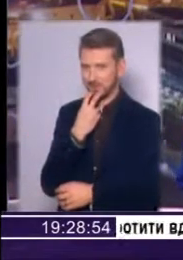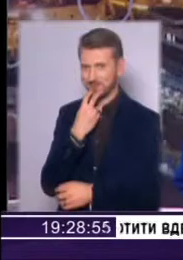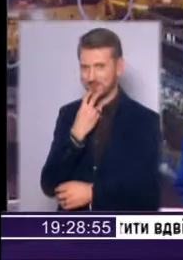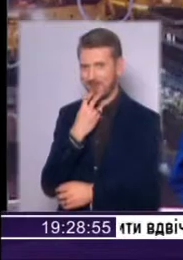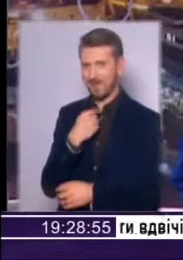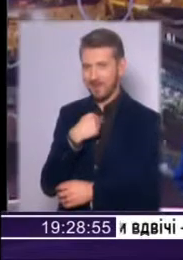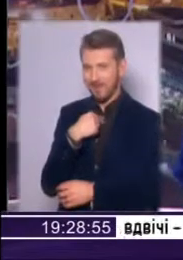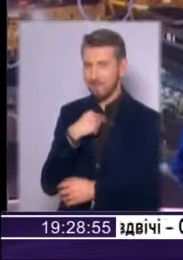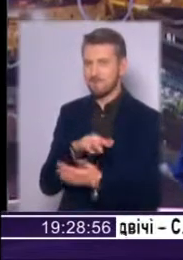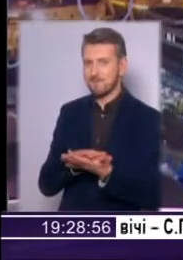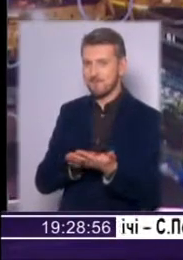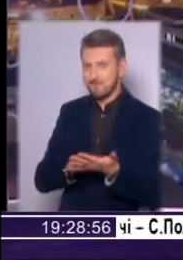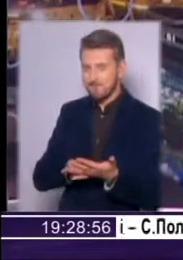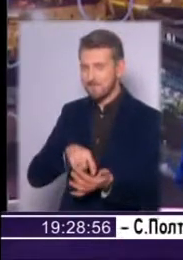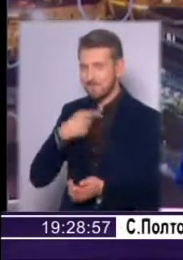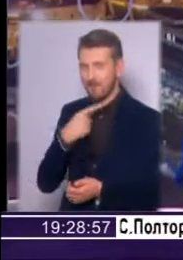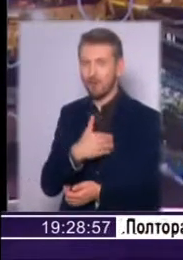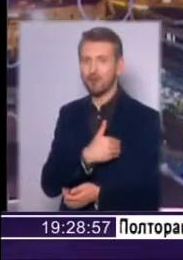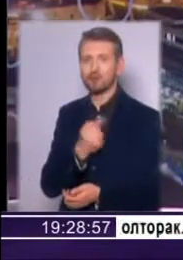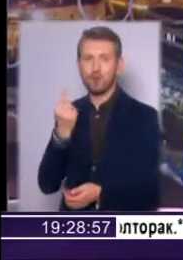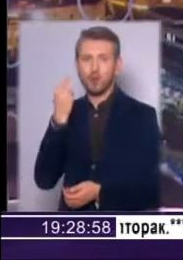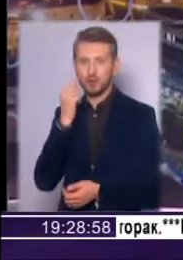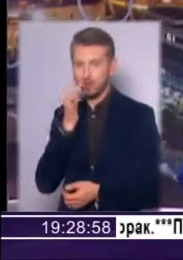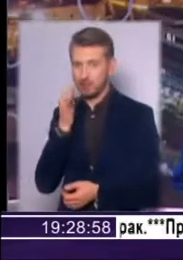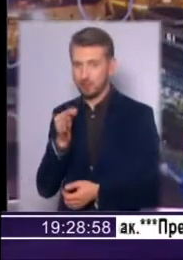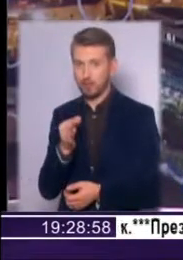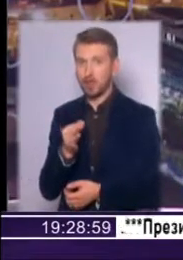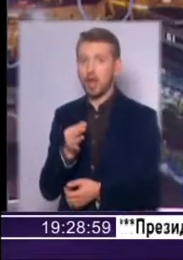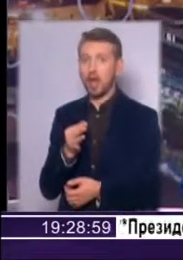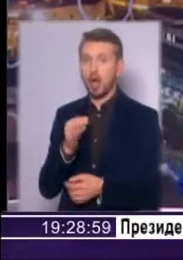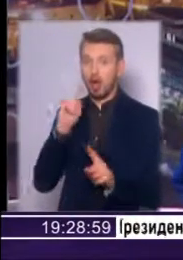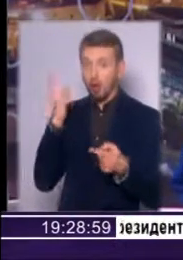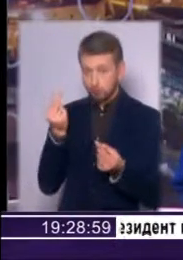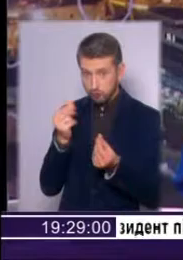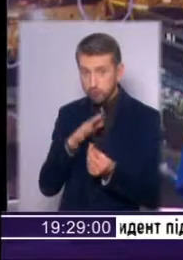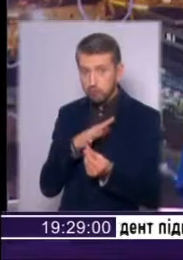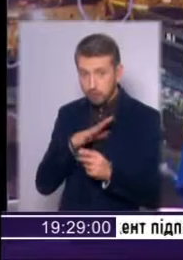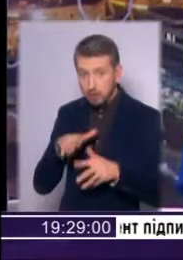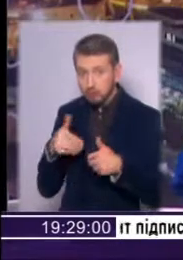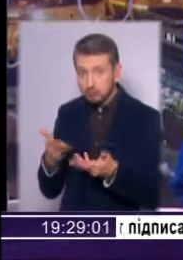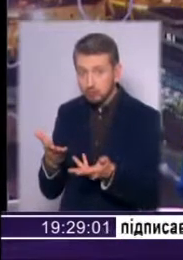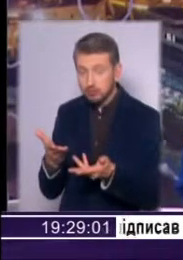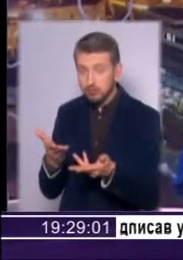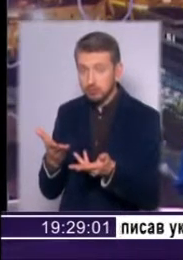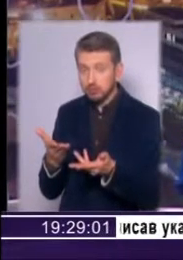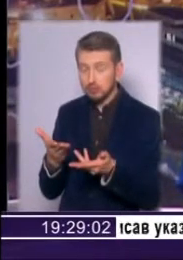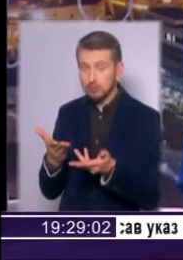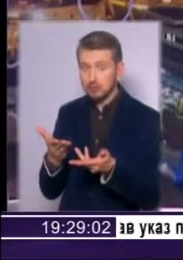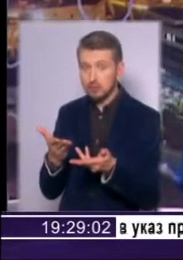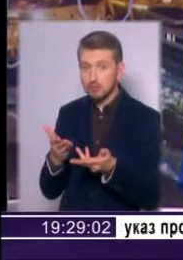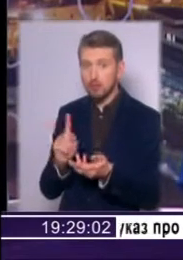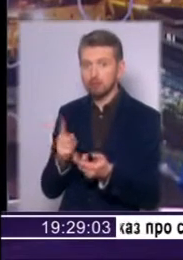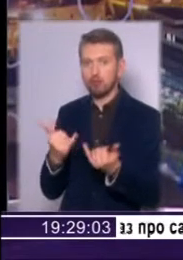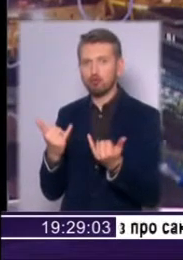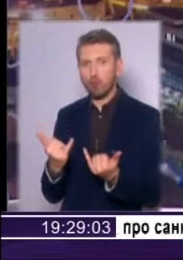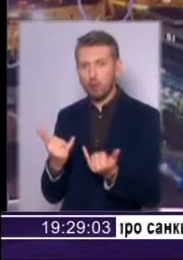того, щоб дійсно, я хочу почути відповідь. Чи були вам пропозиції з астрономічними сумами, так як вже озвучив Ігор Луценко від «Батьківщини», що